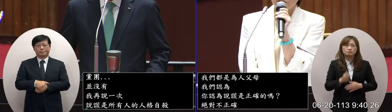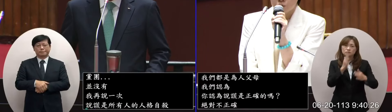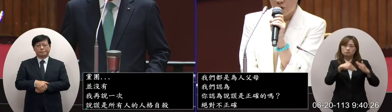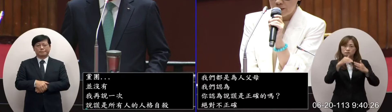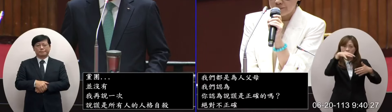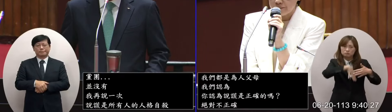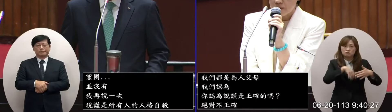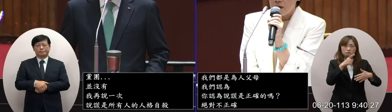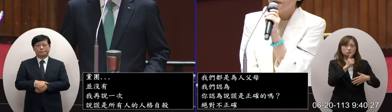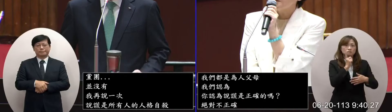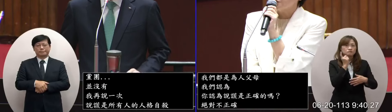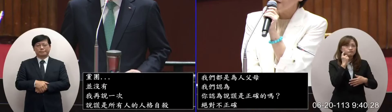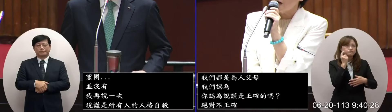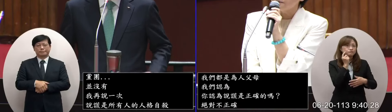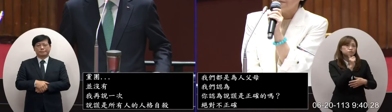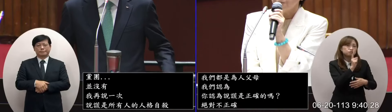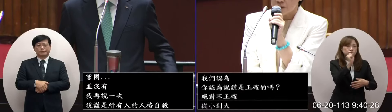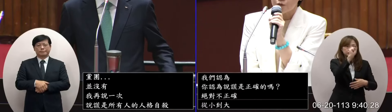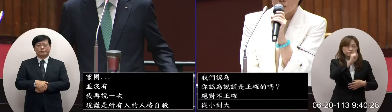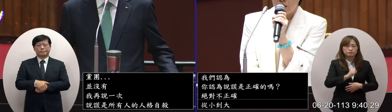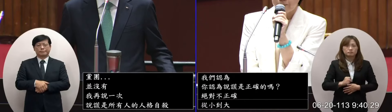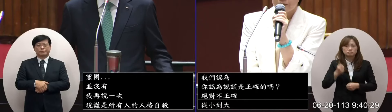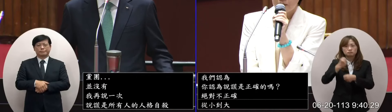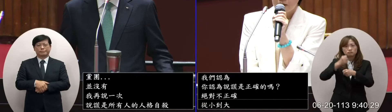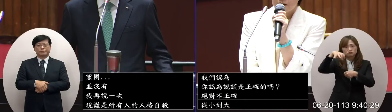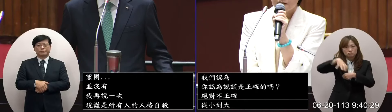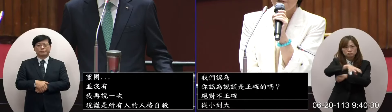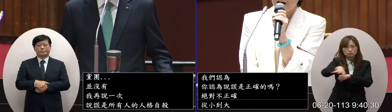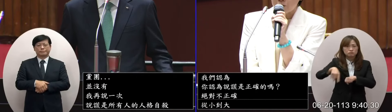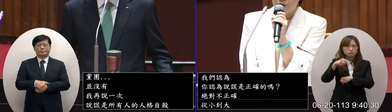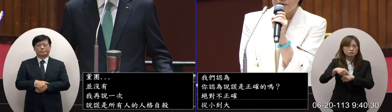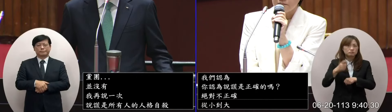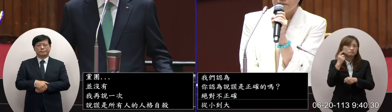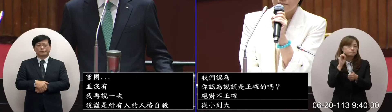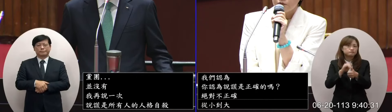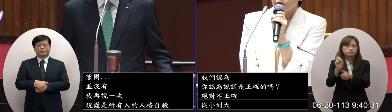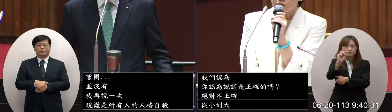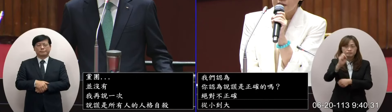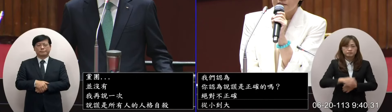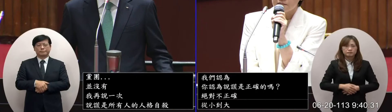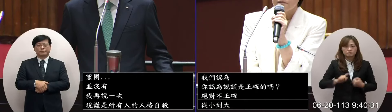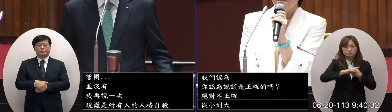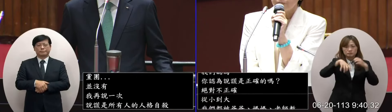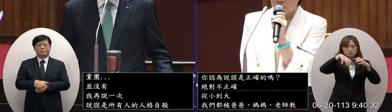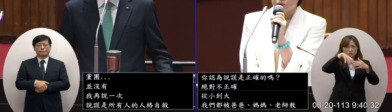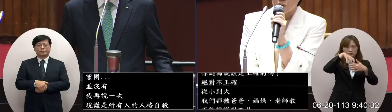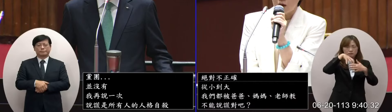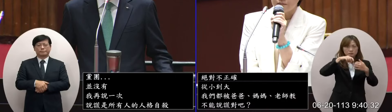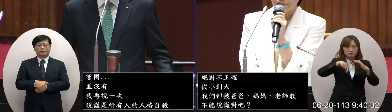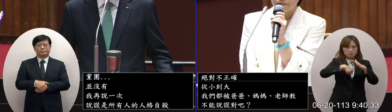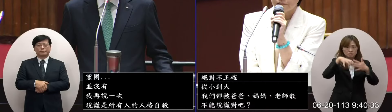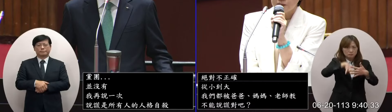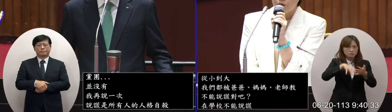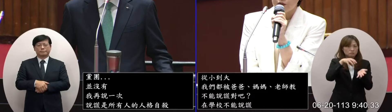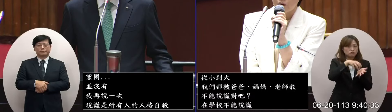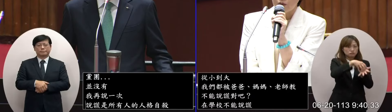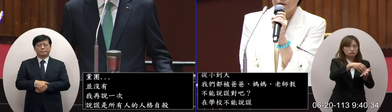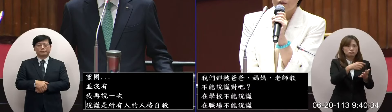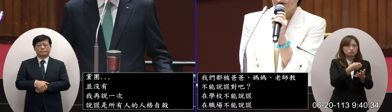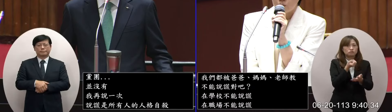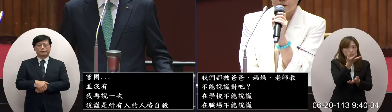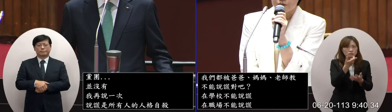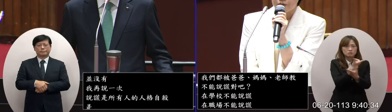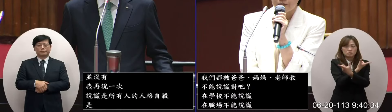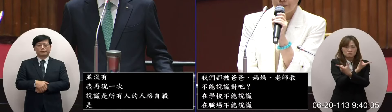校不能说谎，在职场不能说谎。在法院作证不能说谎，因为